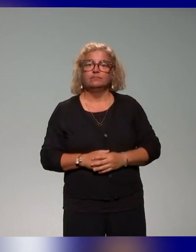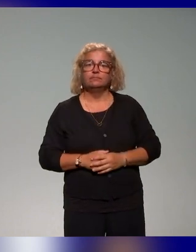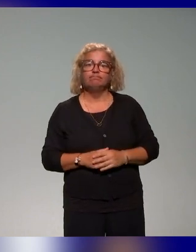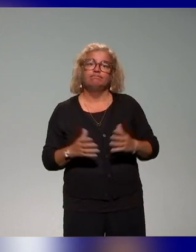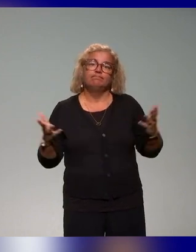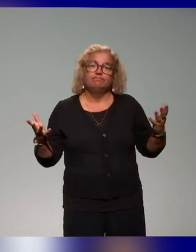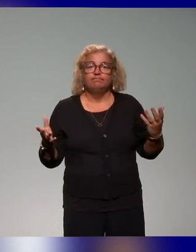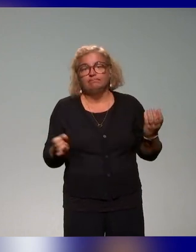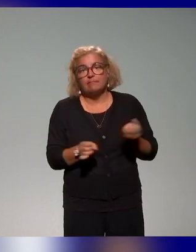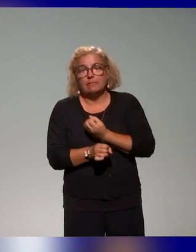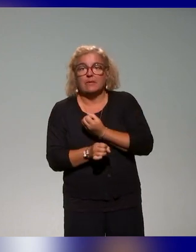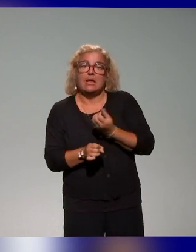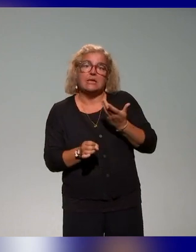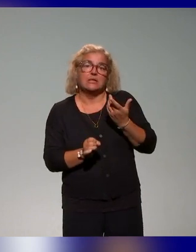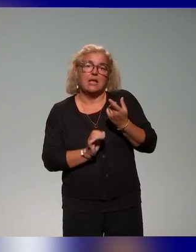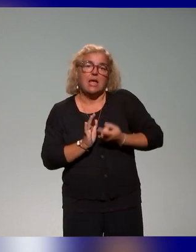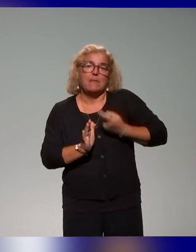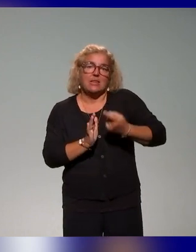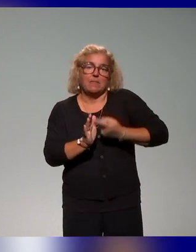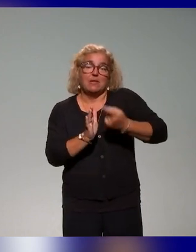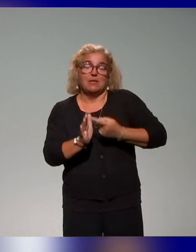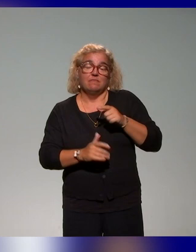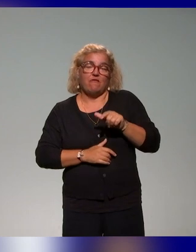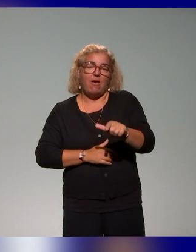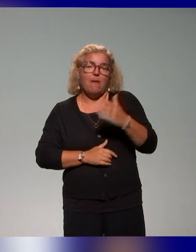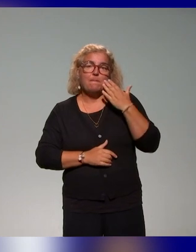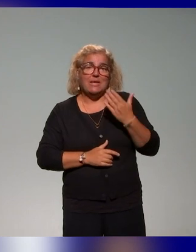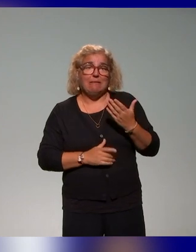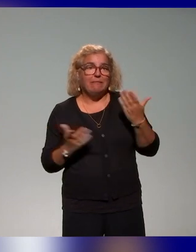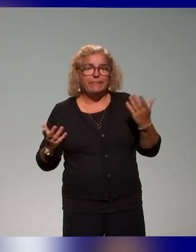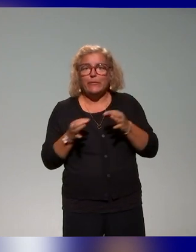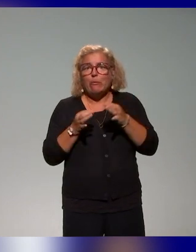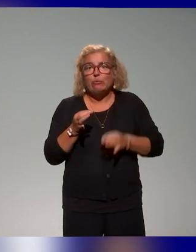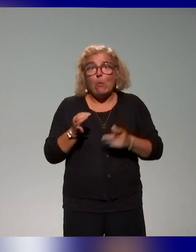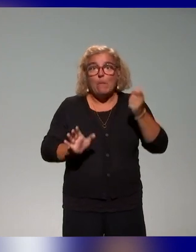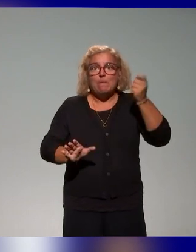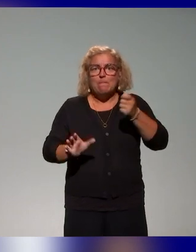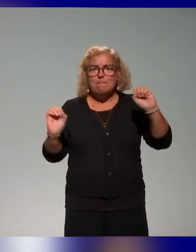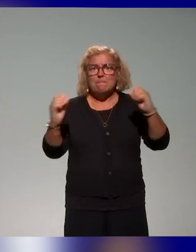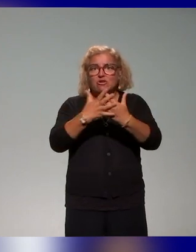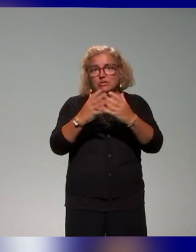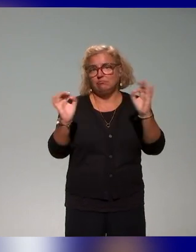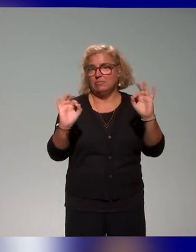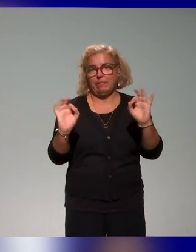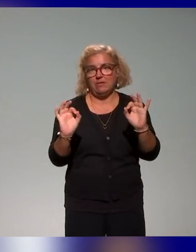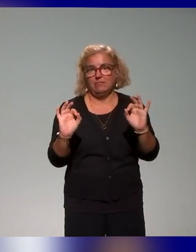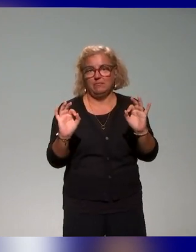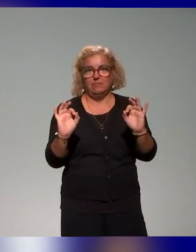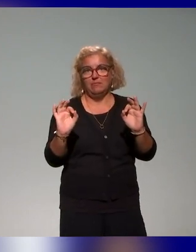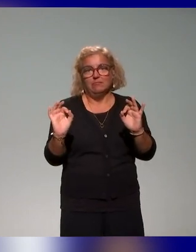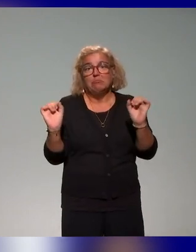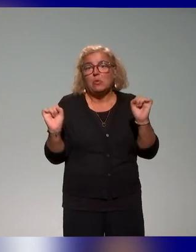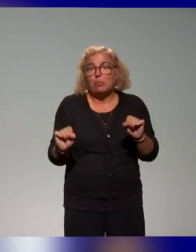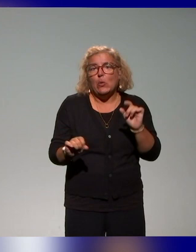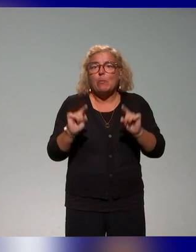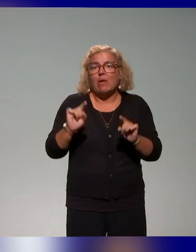le répéterai tout au long de l'après-midi, il n'y a pas de recette magique ou miracle, donc on peut toujours avoir de